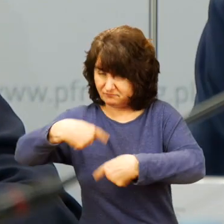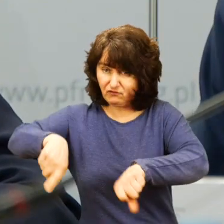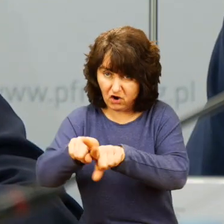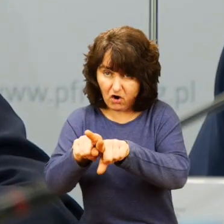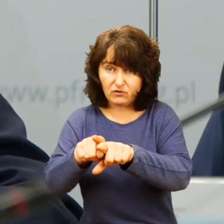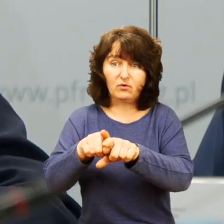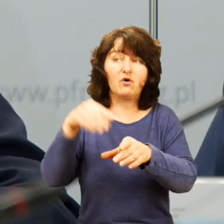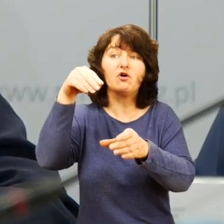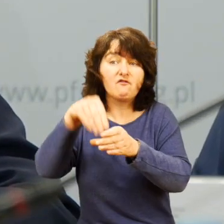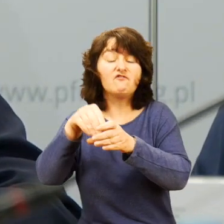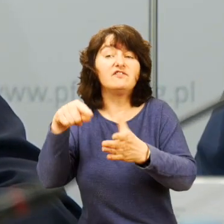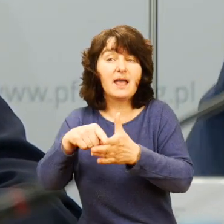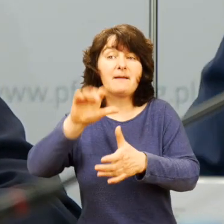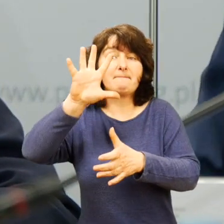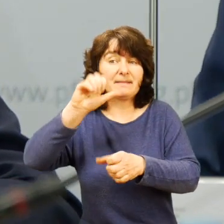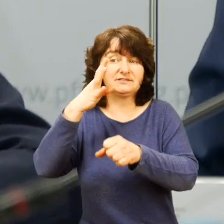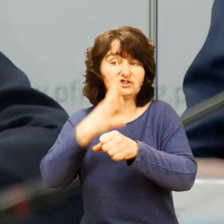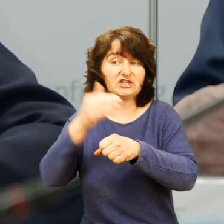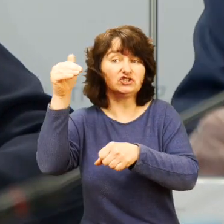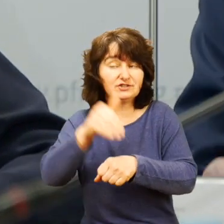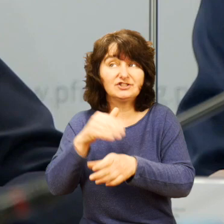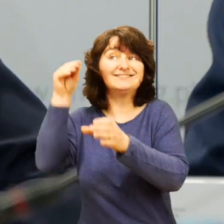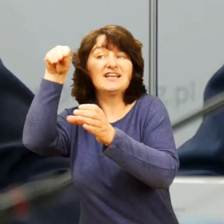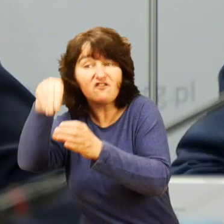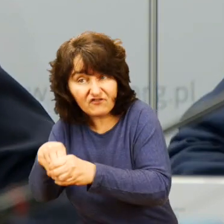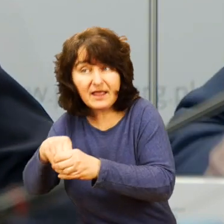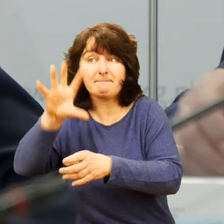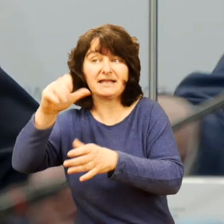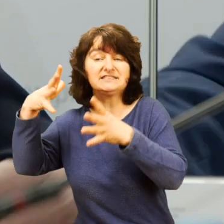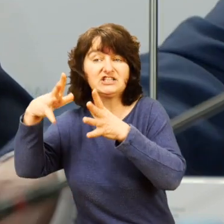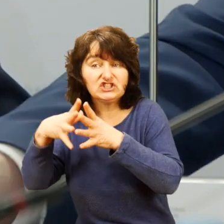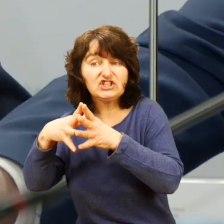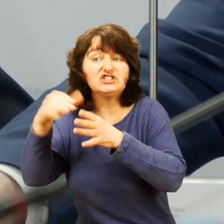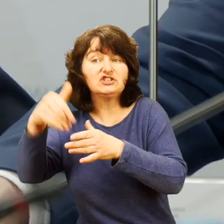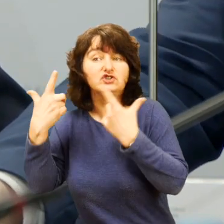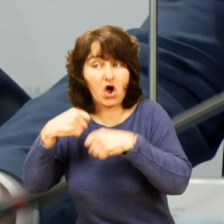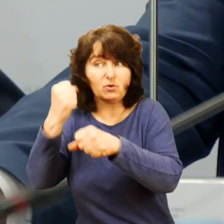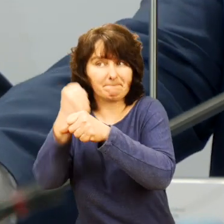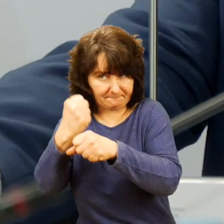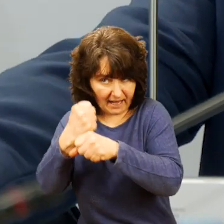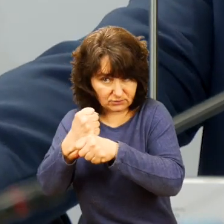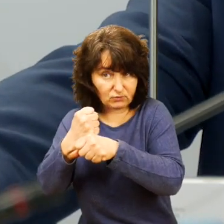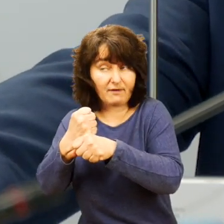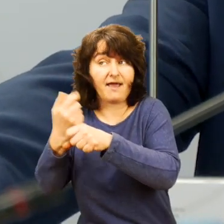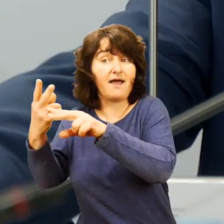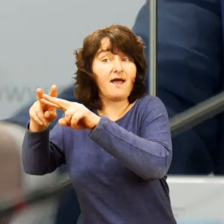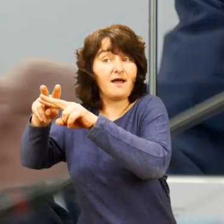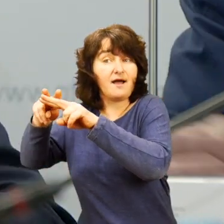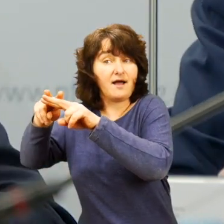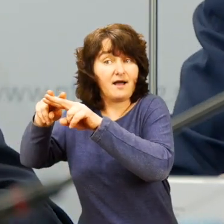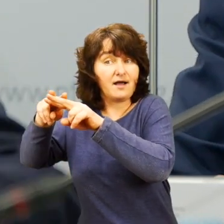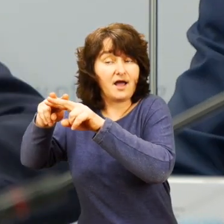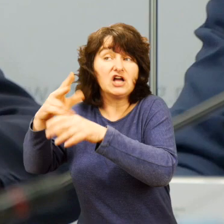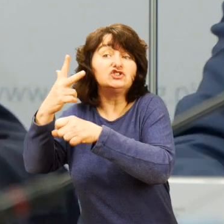pracujących to jest 540 tysięcy, z tego 510 tysięcy pracuje,